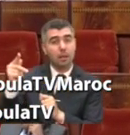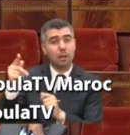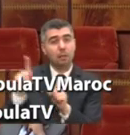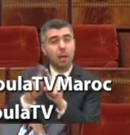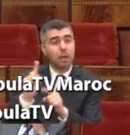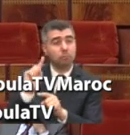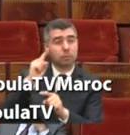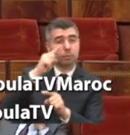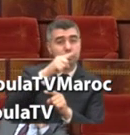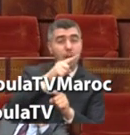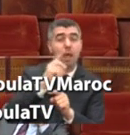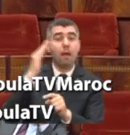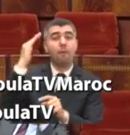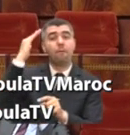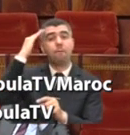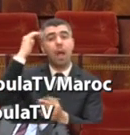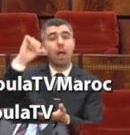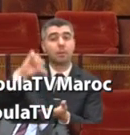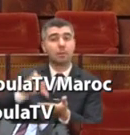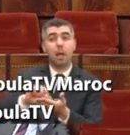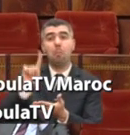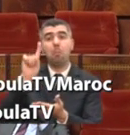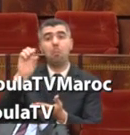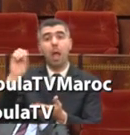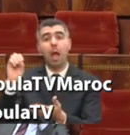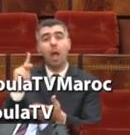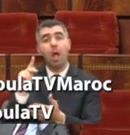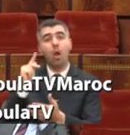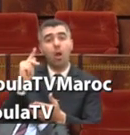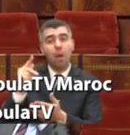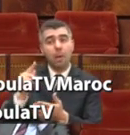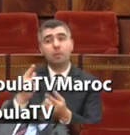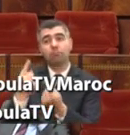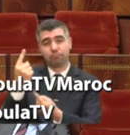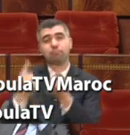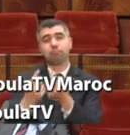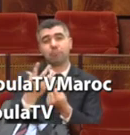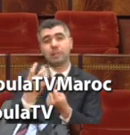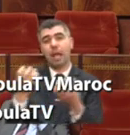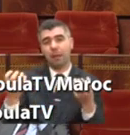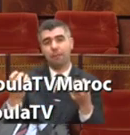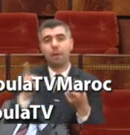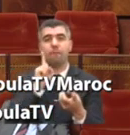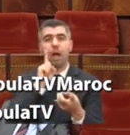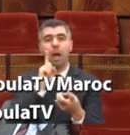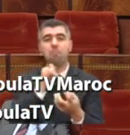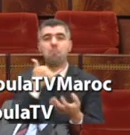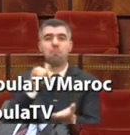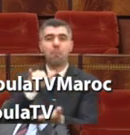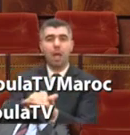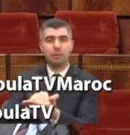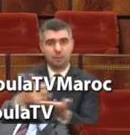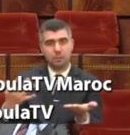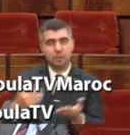الجامعي بفاس الذي يبعد عن الجامعة 100 كيلومتر، مما يتسبب في العديد من وفيات العوامل ناهيك عن مخاطر الطرق بسبب المسالك